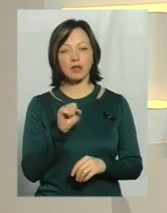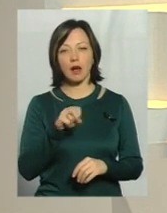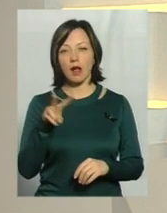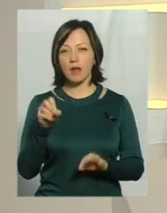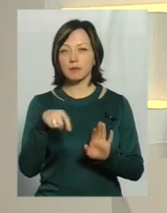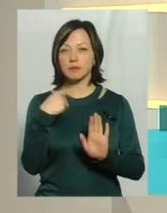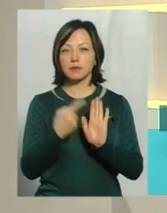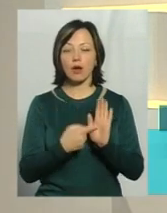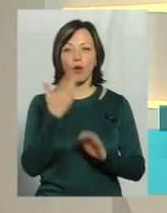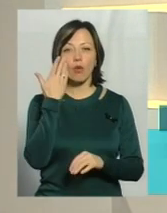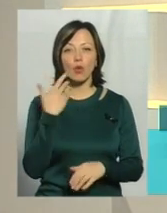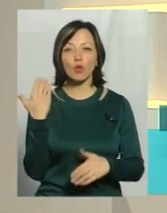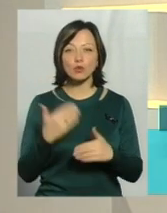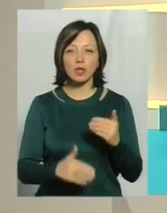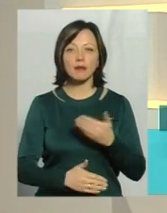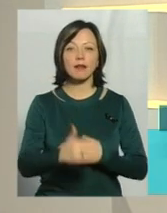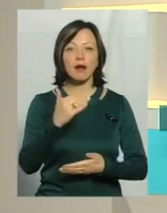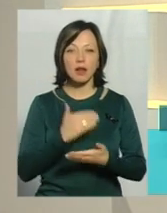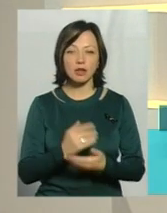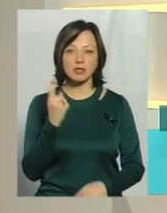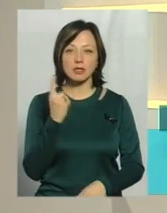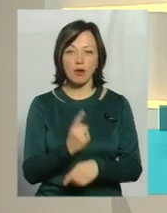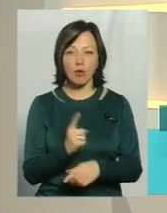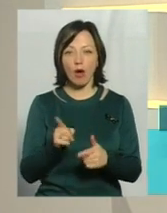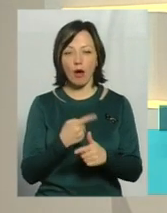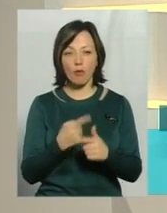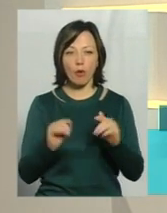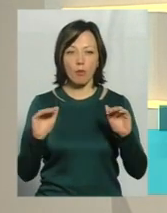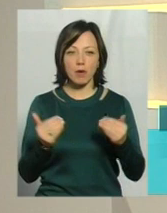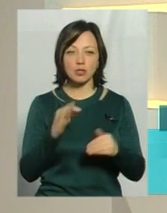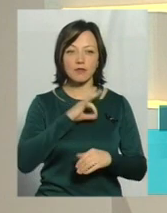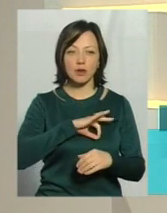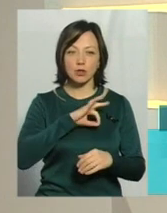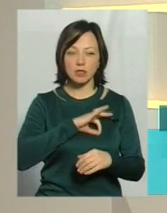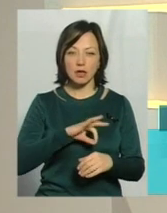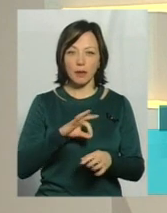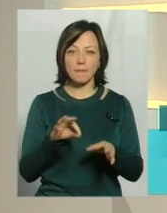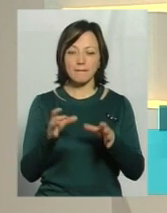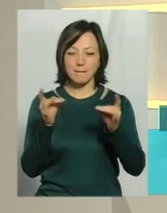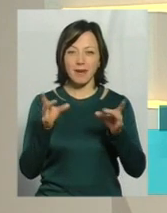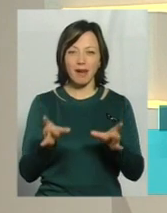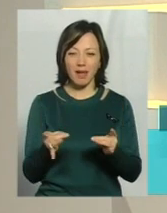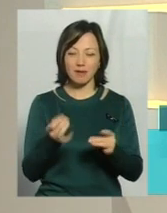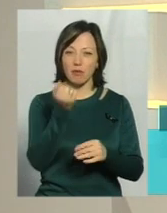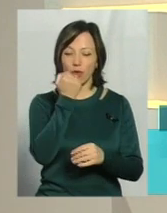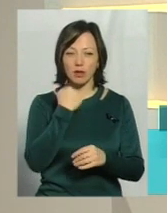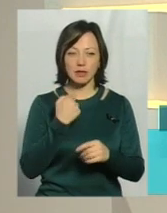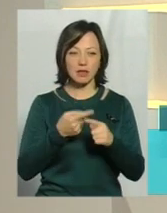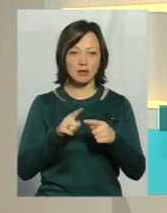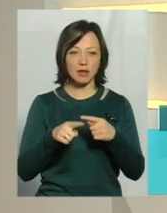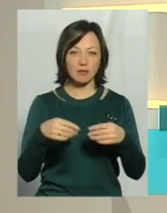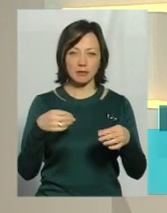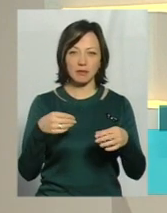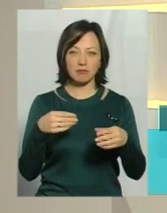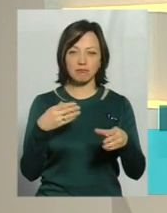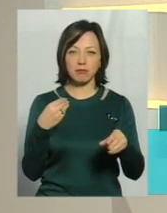задає питання, коли ж вже нарешті заборонять або хоча б обмежать використання поліетиленових пакетів і